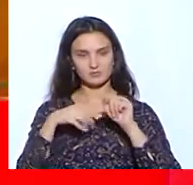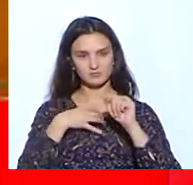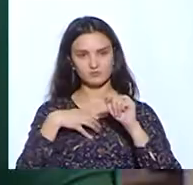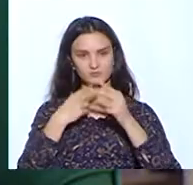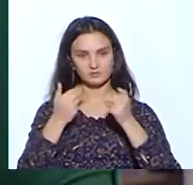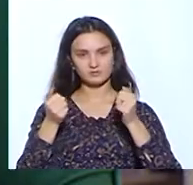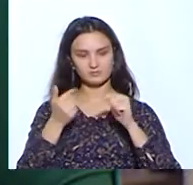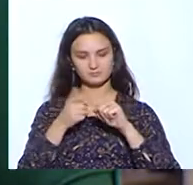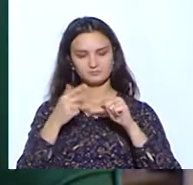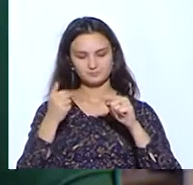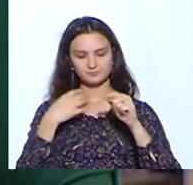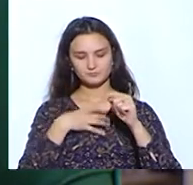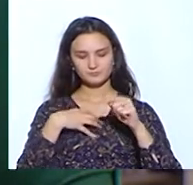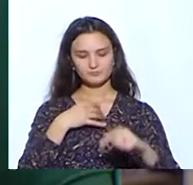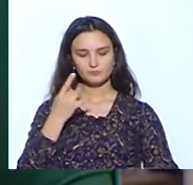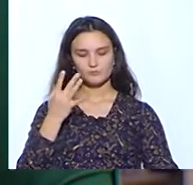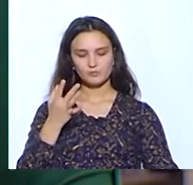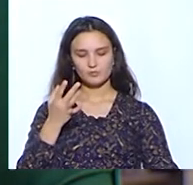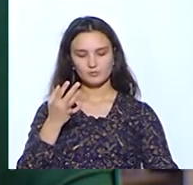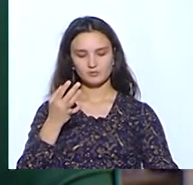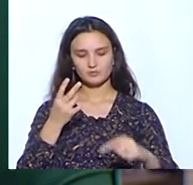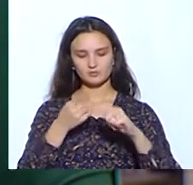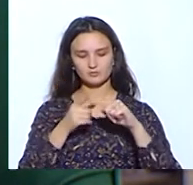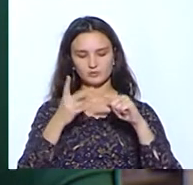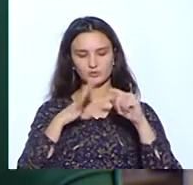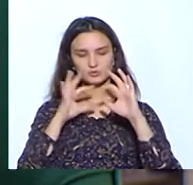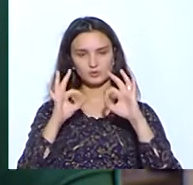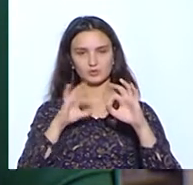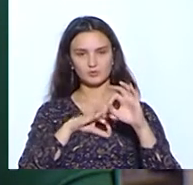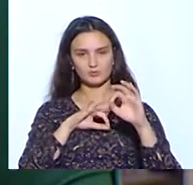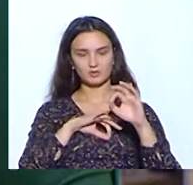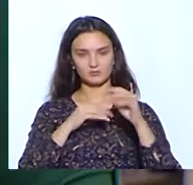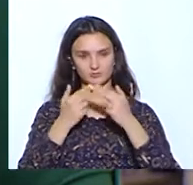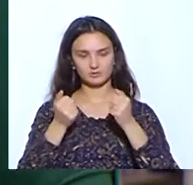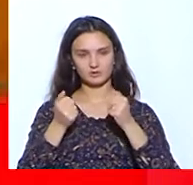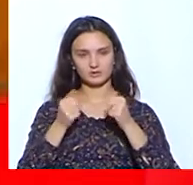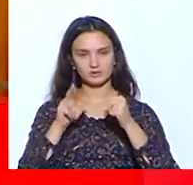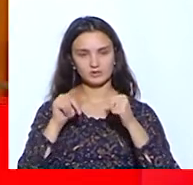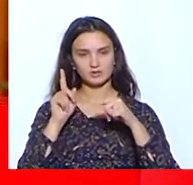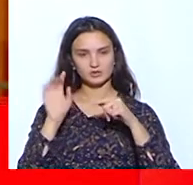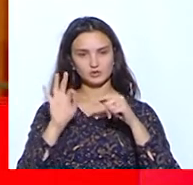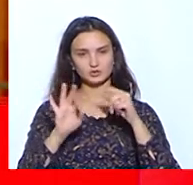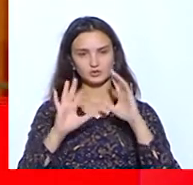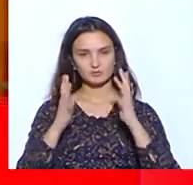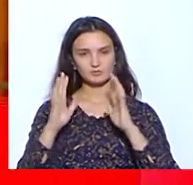აქტუალური თემა. ეცეთ აქტუალურია, უბრალოდ ადეკვატურად უნდა იყოს გამოყენებული. დიახ. და ხშირ